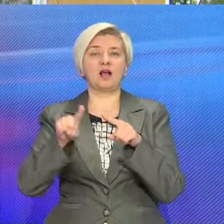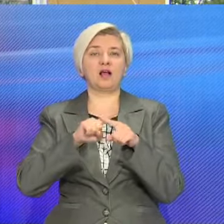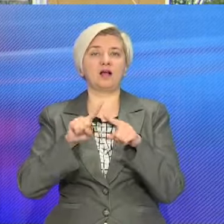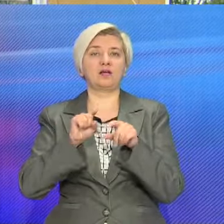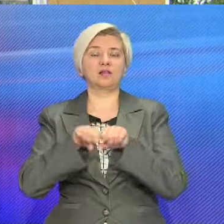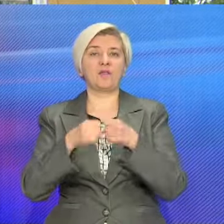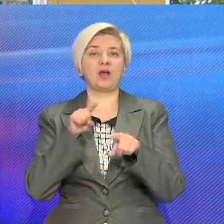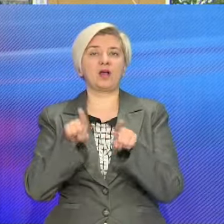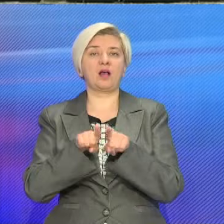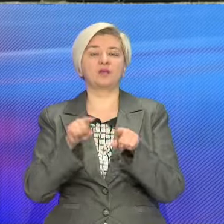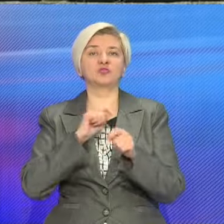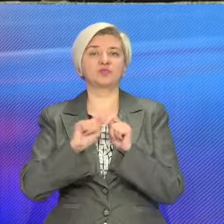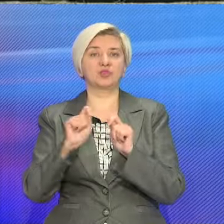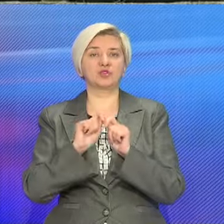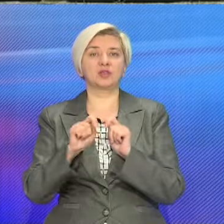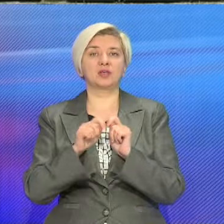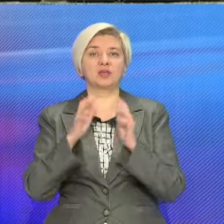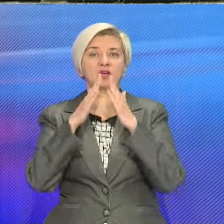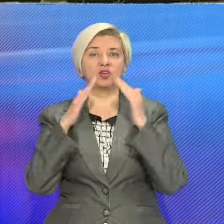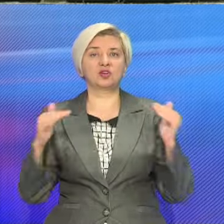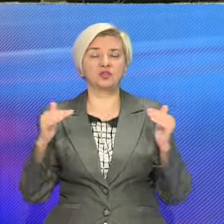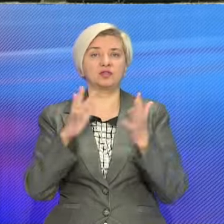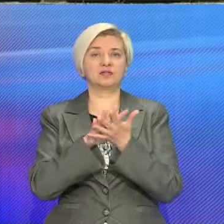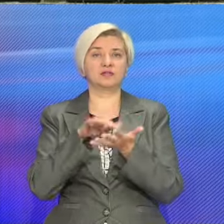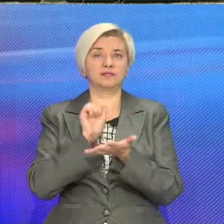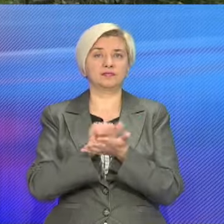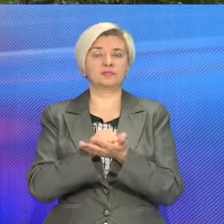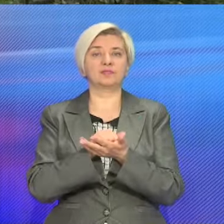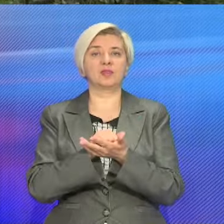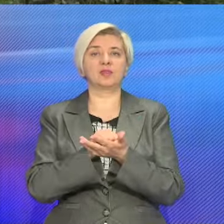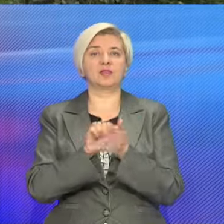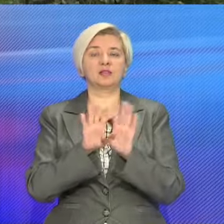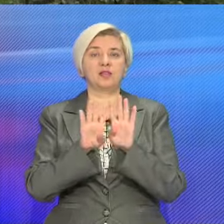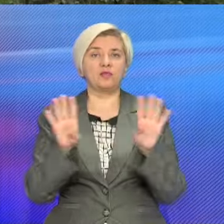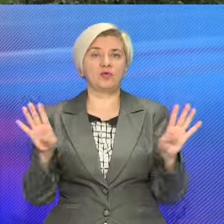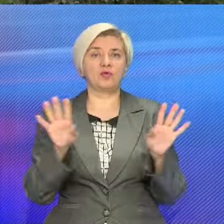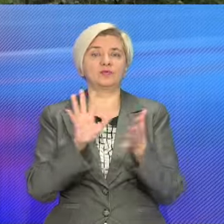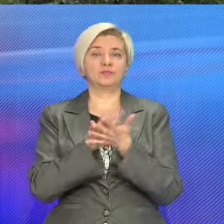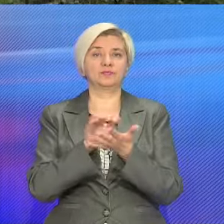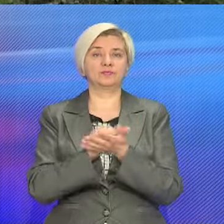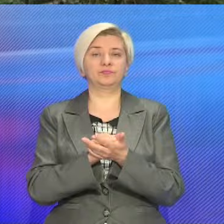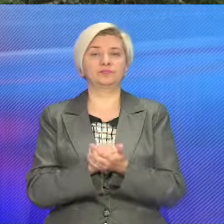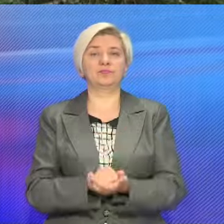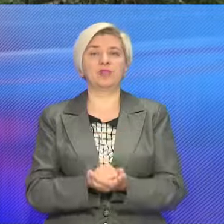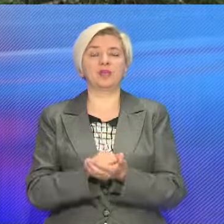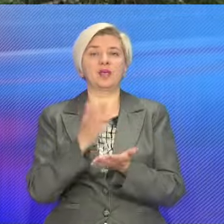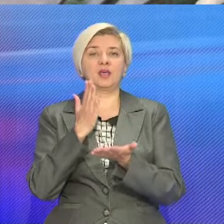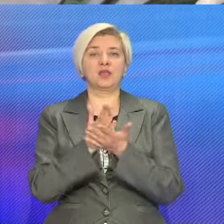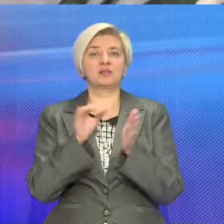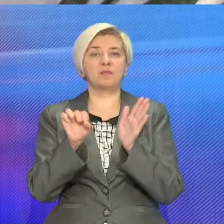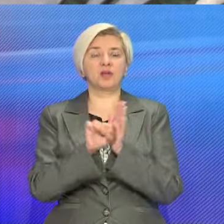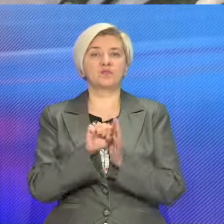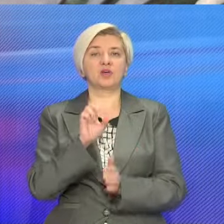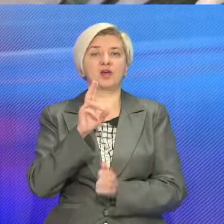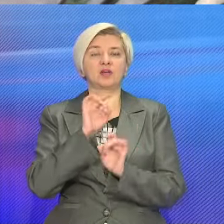дахи, повалены плоты. Непогодь нарабила немало бед. Есть загинулая. Как рассказал муж пострадавшей,